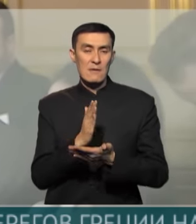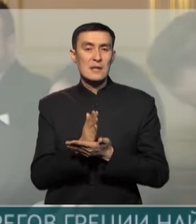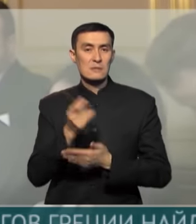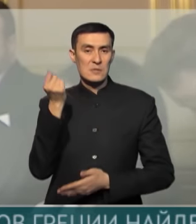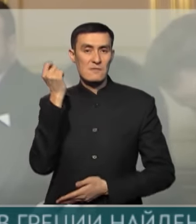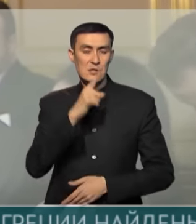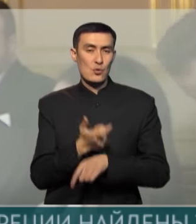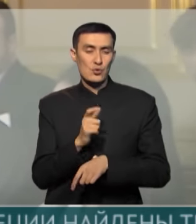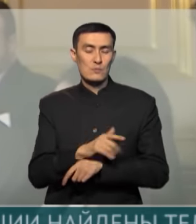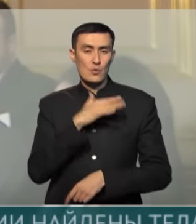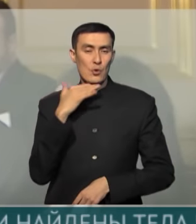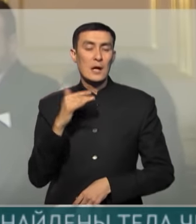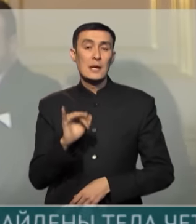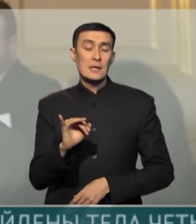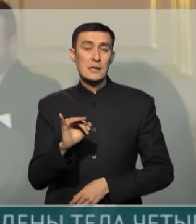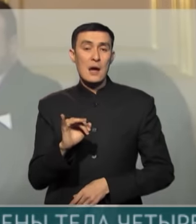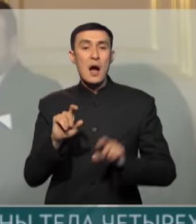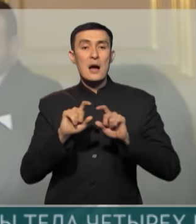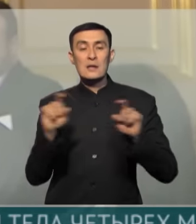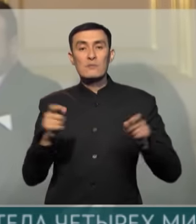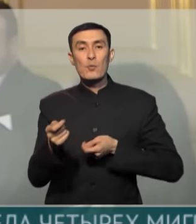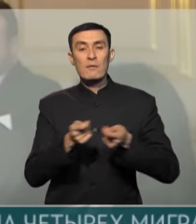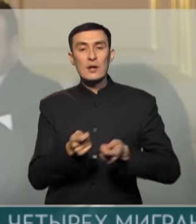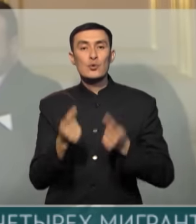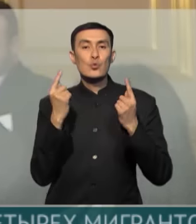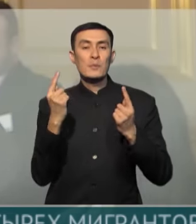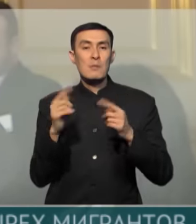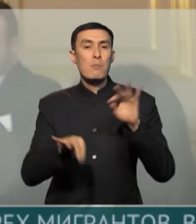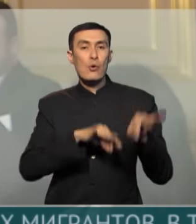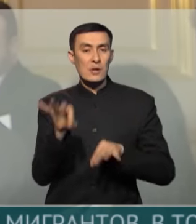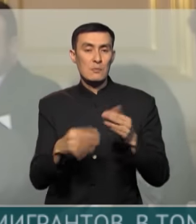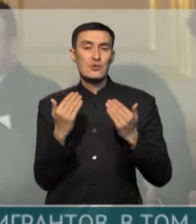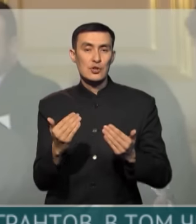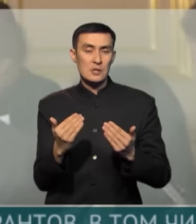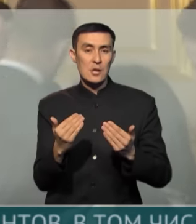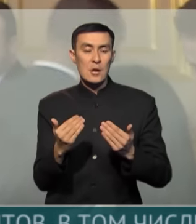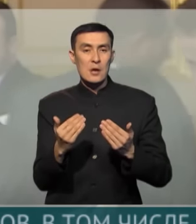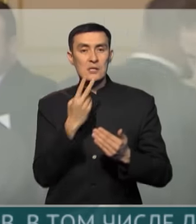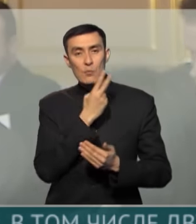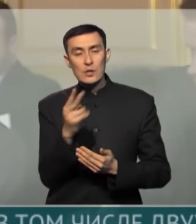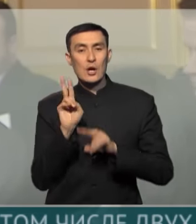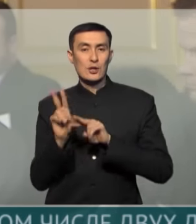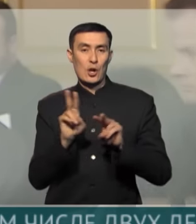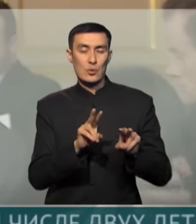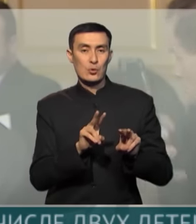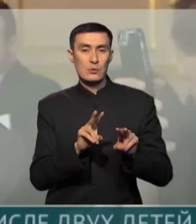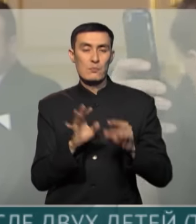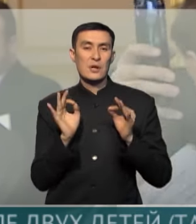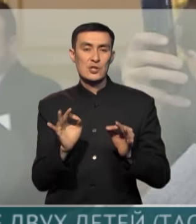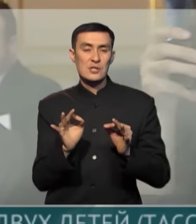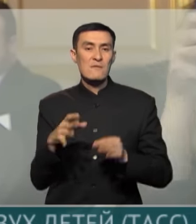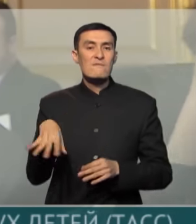известны. И агентство по управлению крупными проектами сейчас мониторит и контролирует практически